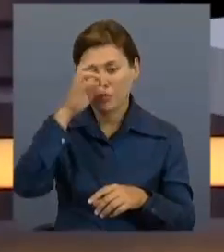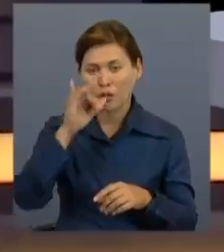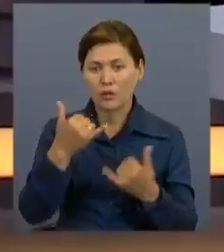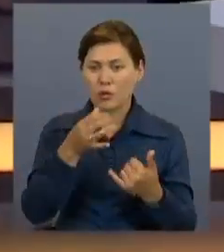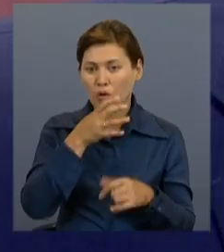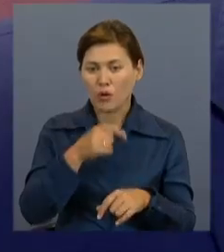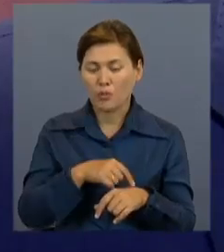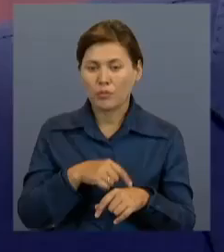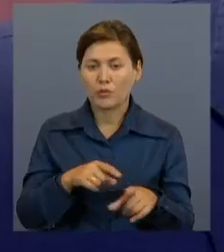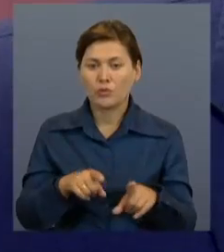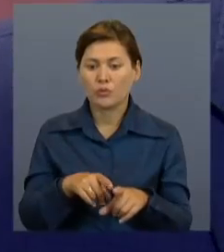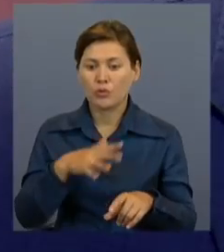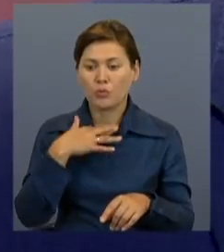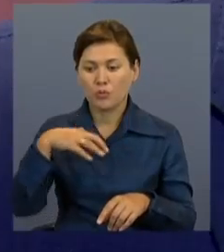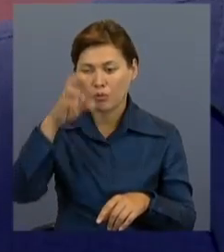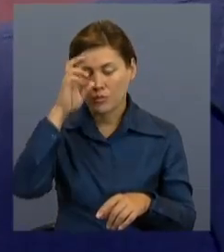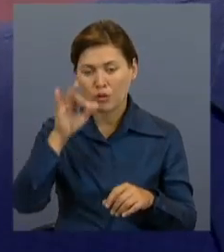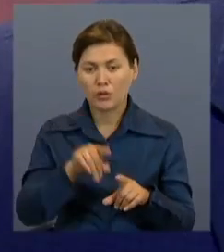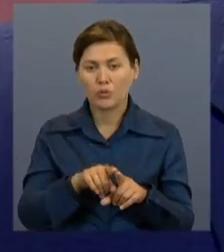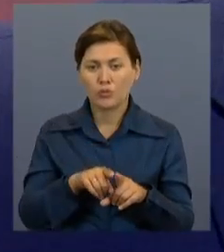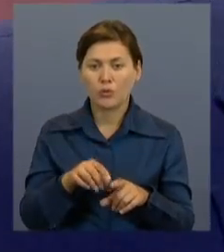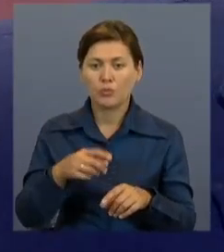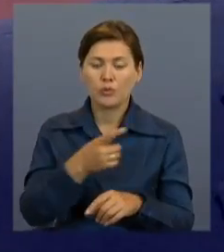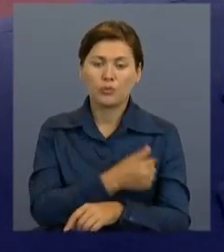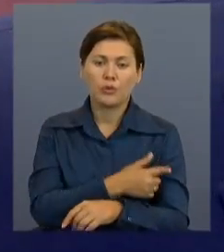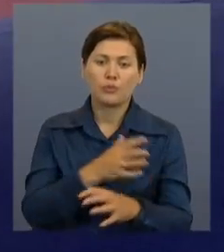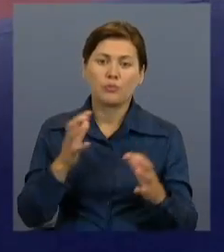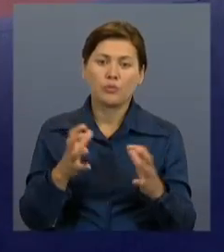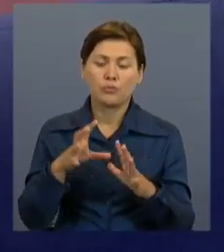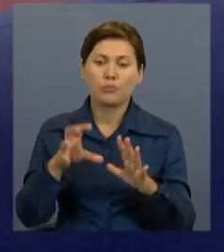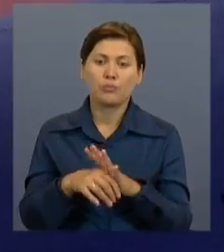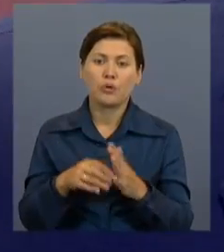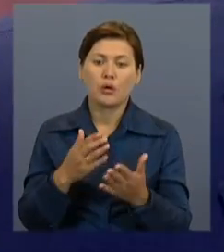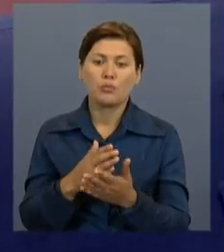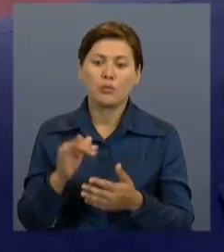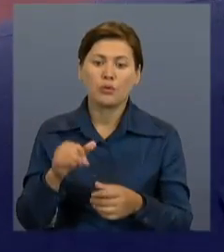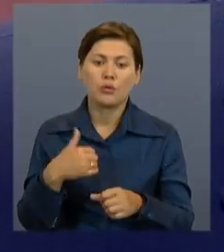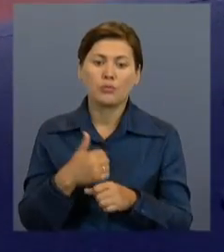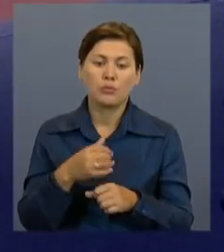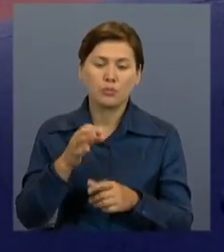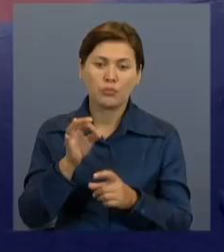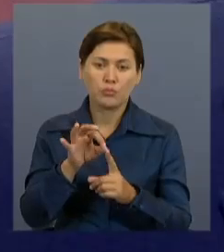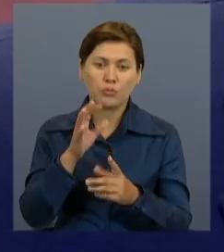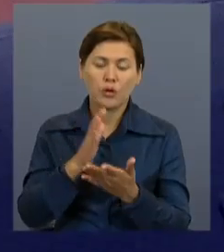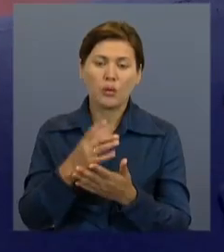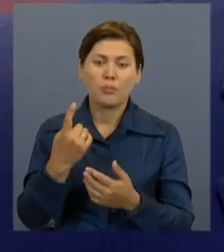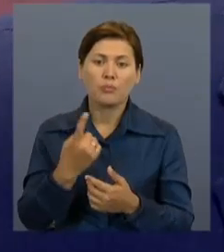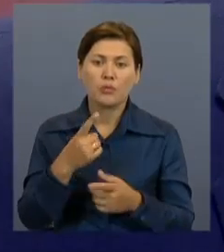таңда көп мемлекеттерде осы медициналық сақтандыру енгізілген. Бұның негізгі мақсаты